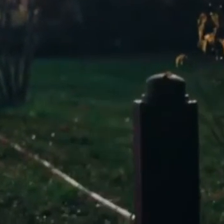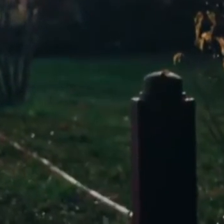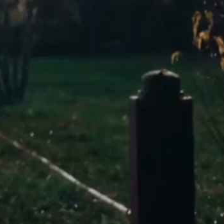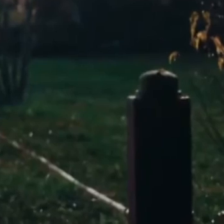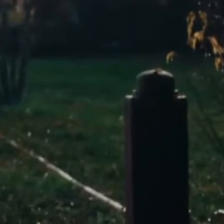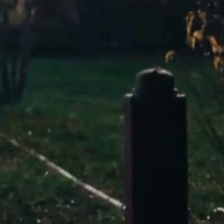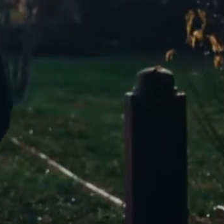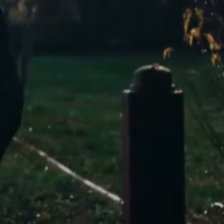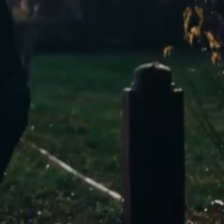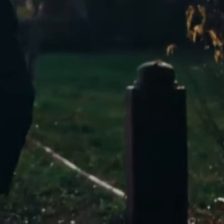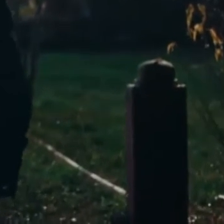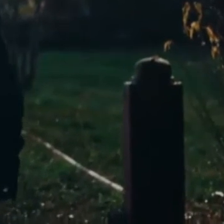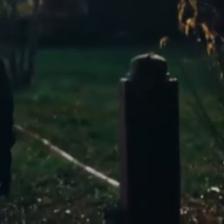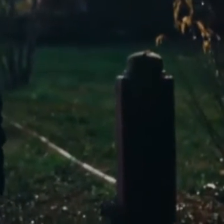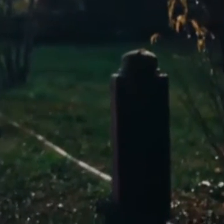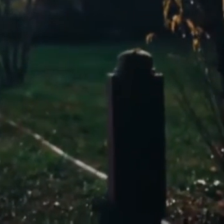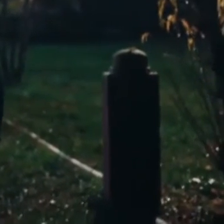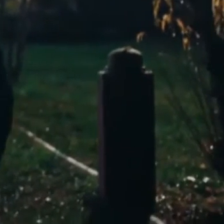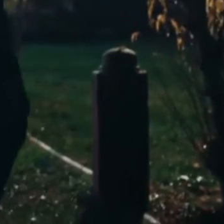Cahit'le birlikte bahçede yürüyorlar.